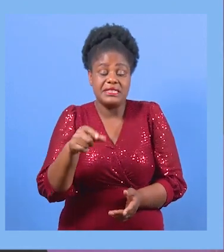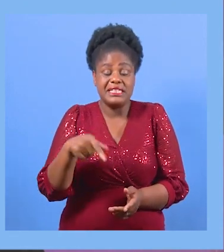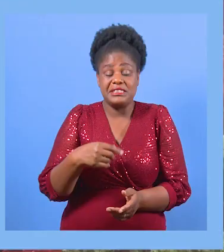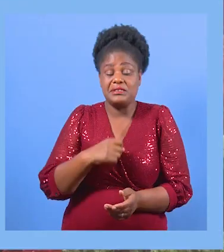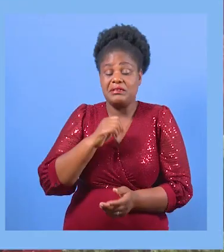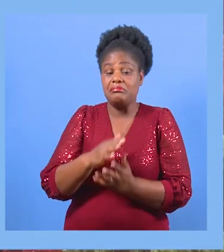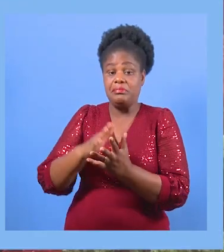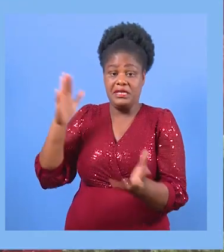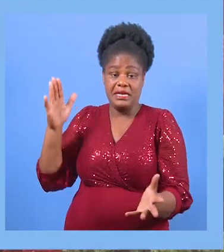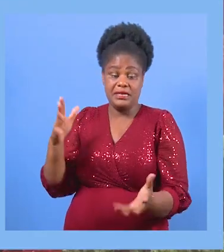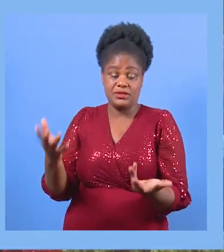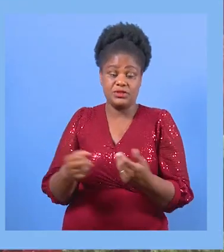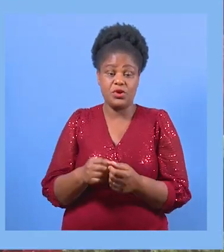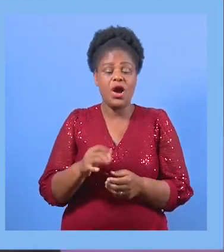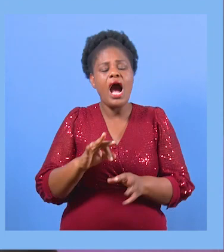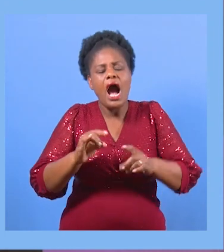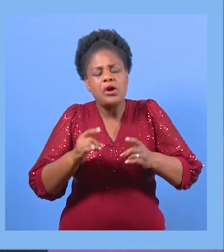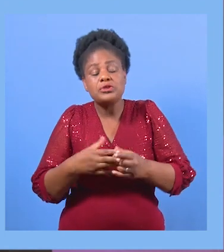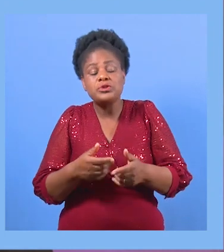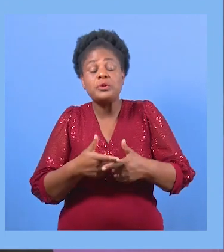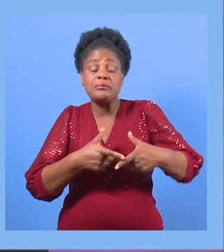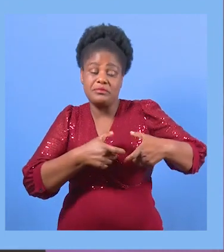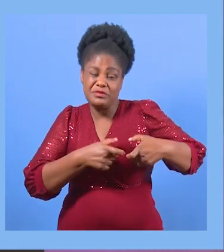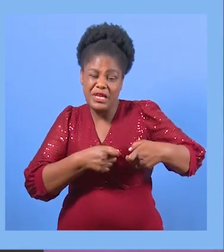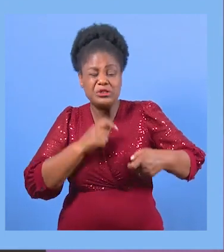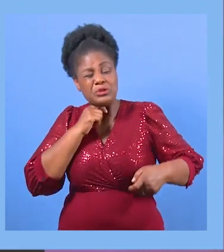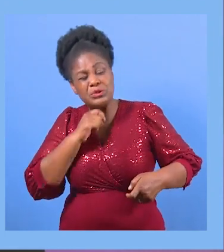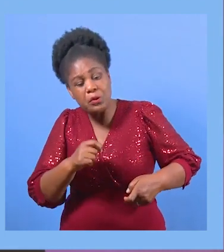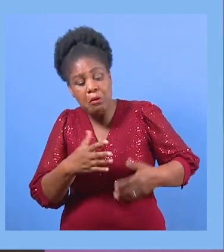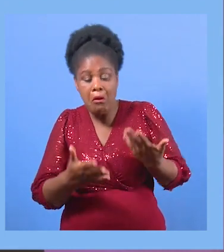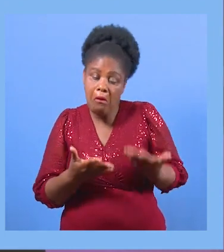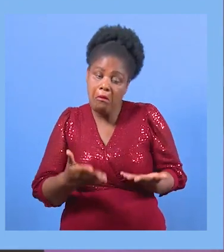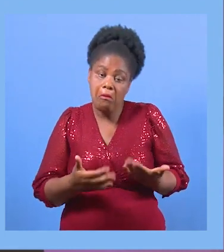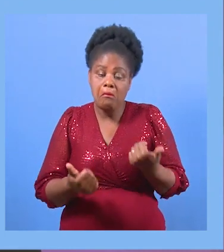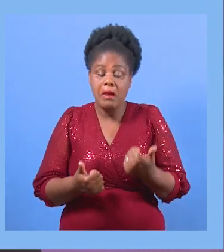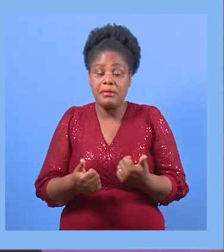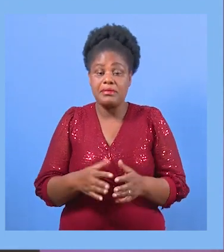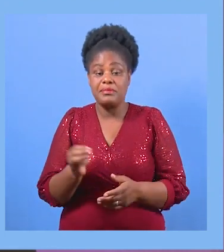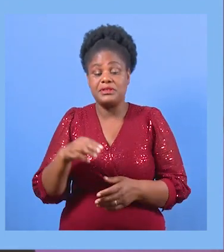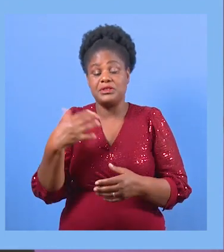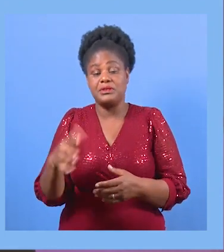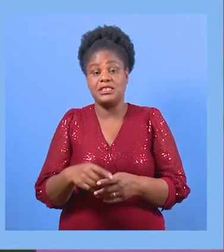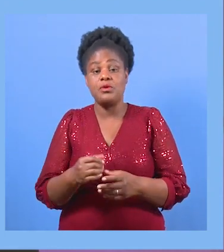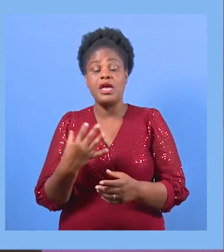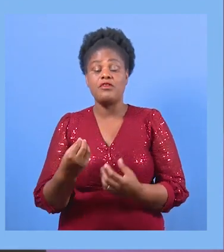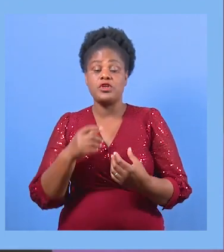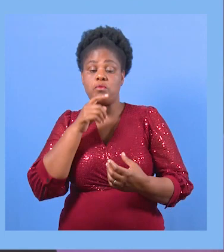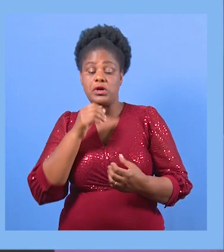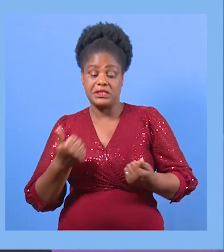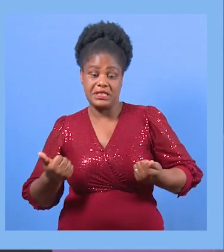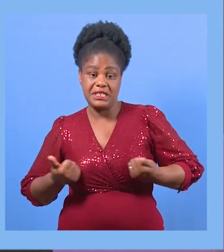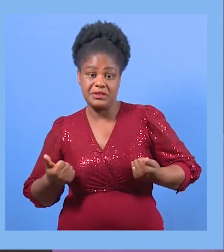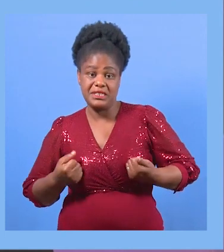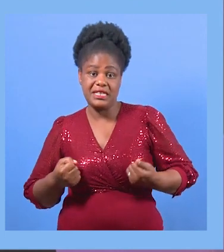medu nekufambidzana kwedu kwakanaka ikoko? Ndo chekutanga. Chepiri Mai Chisamba, tiri kuzviona tine vana vakomana nevasikana, vamwe